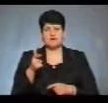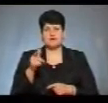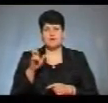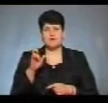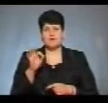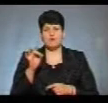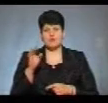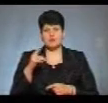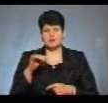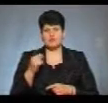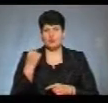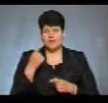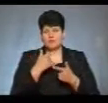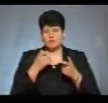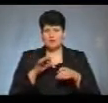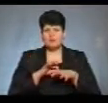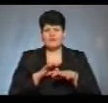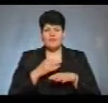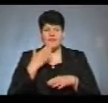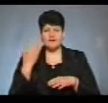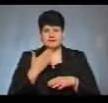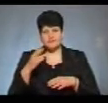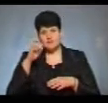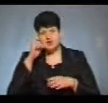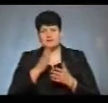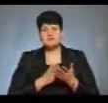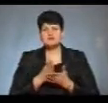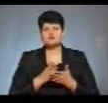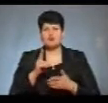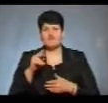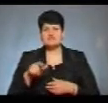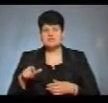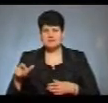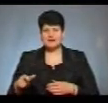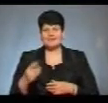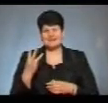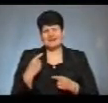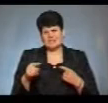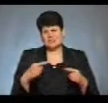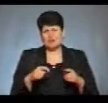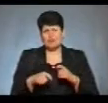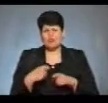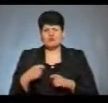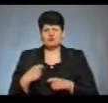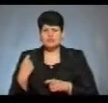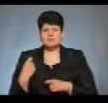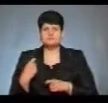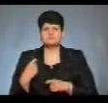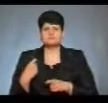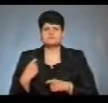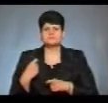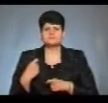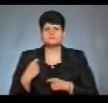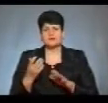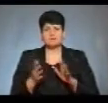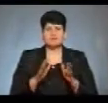1 повідомлення про проведення агітації державними службовцями і 3 інших порушення, які десь